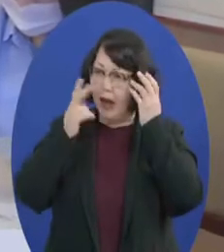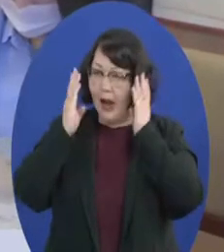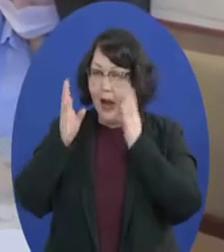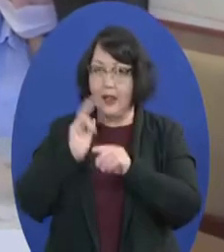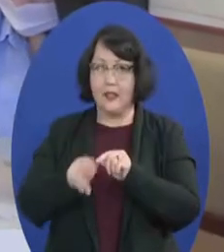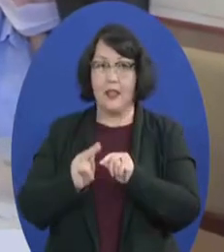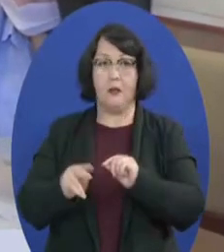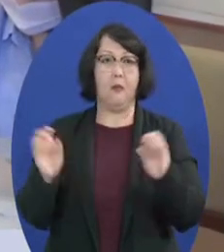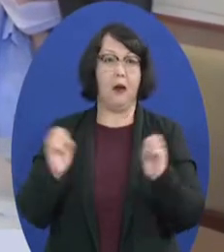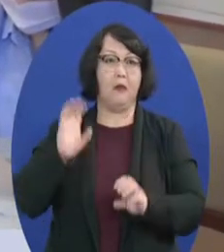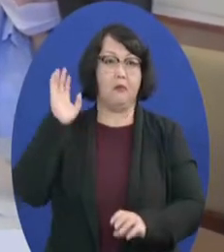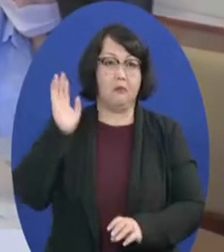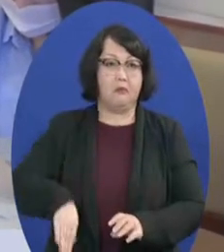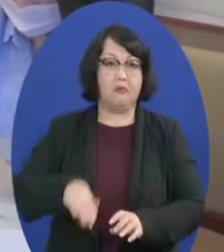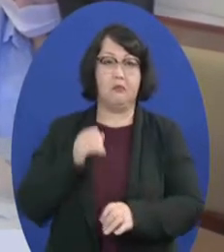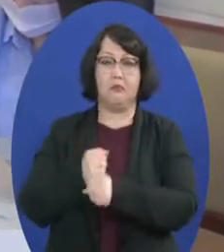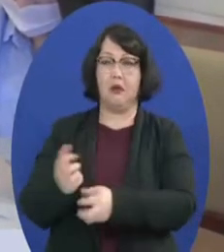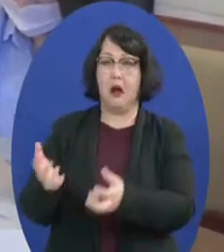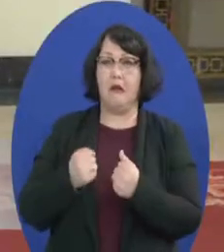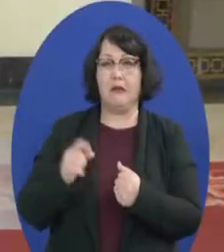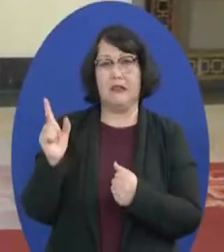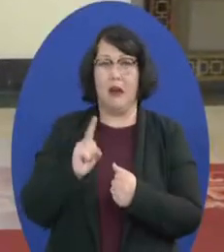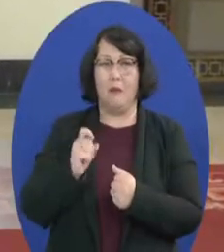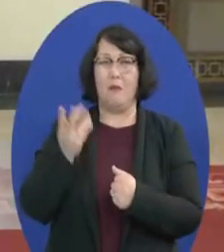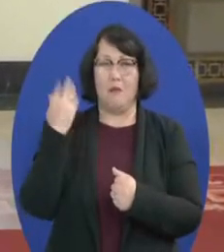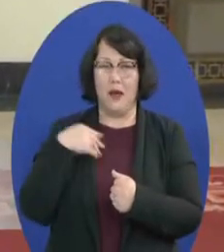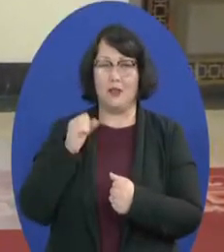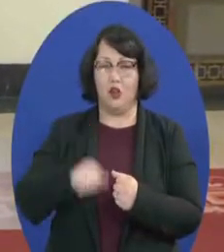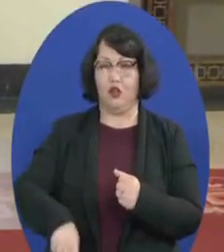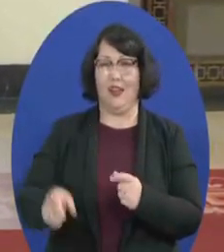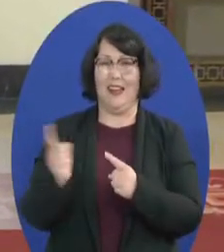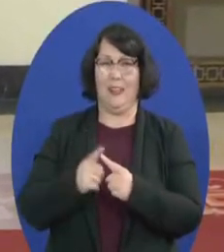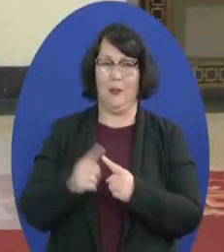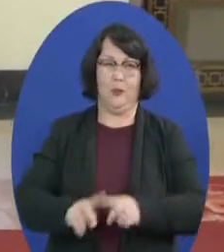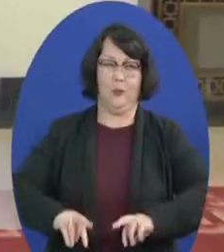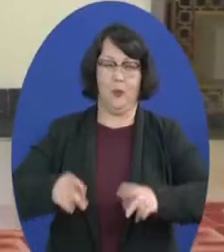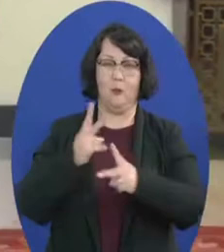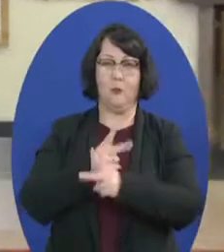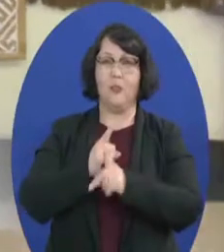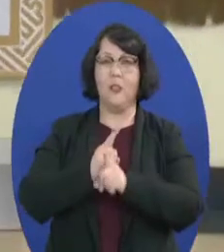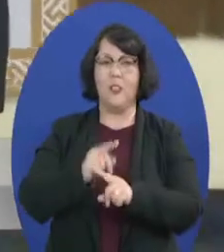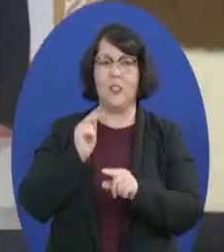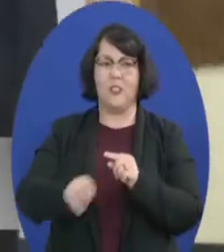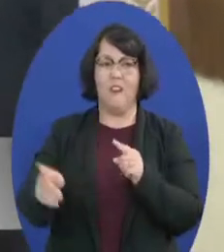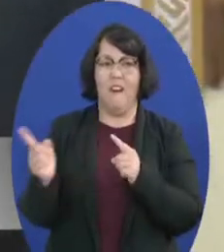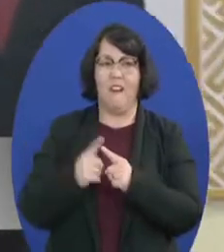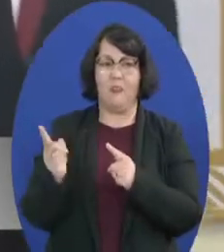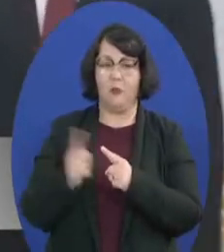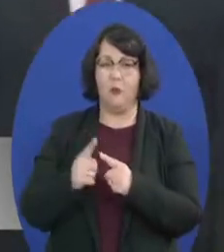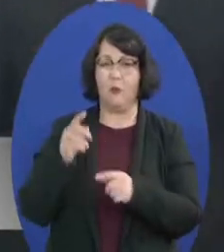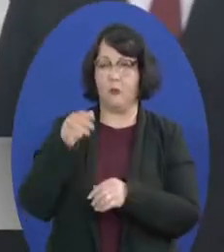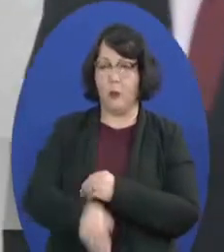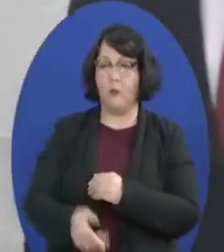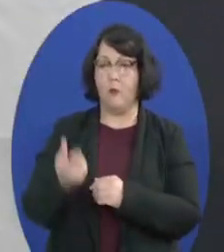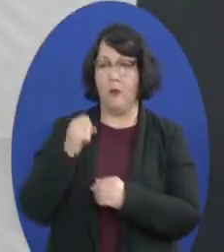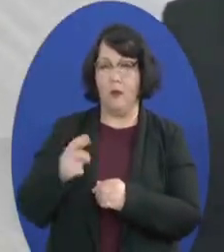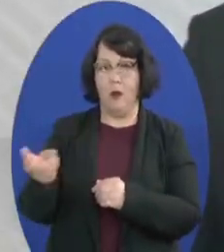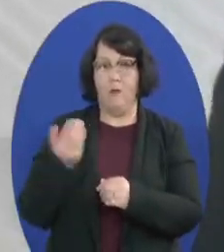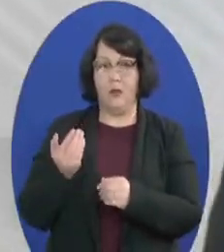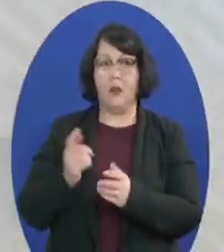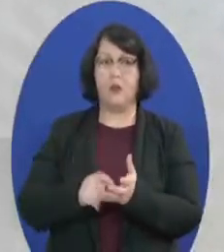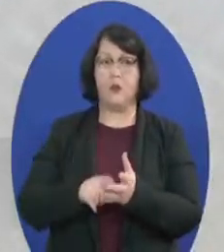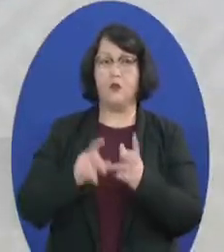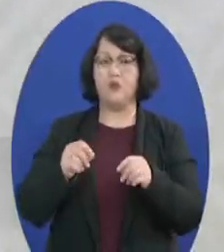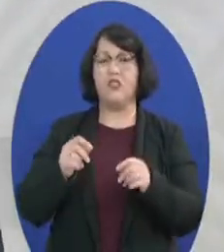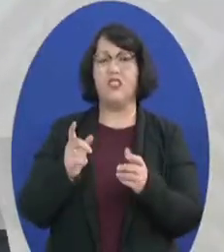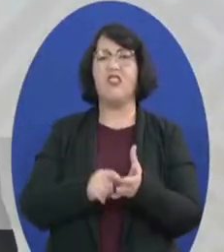үзэдгүй байдал бий болж хувирсан. За тухайн нөхцөл байдлыг өөрчилж хуулиар шалгуур тогтоодог болох саналыг улсын хурлын зарим гишүүн